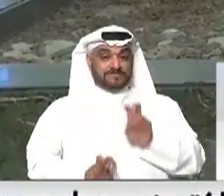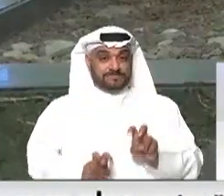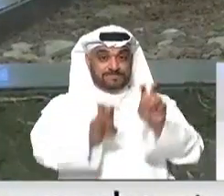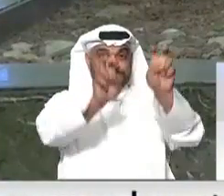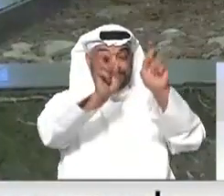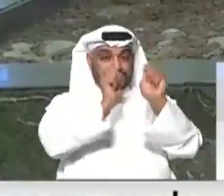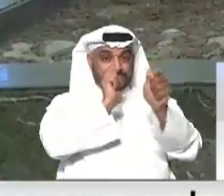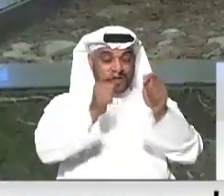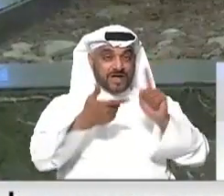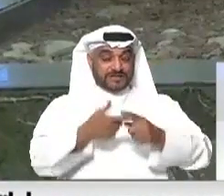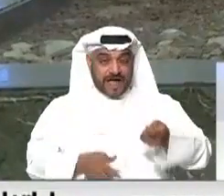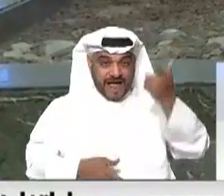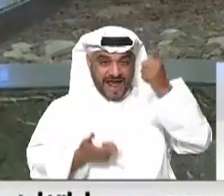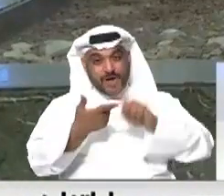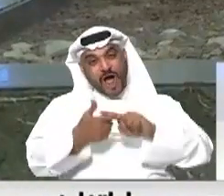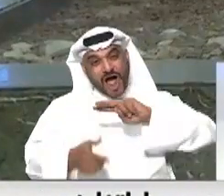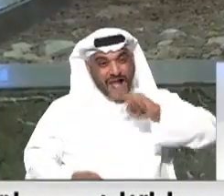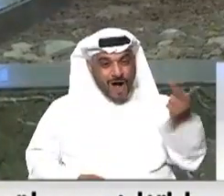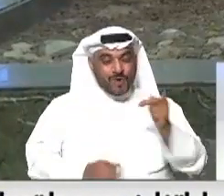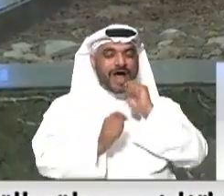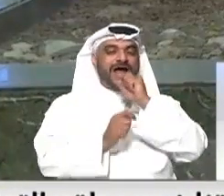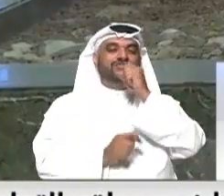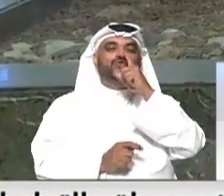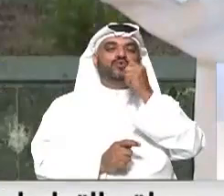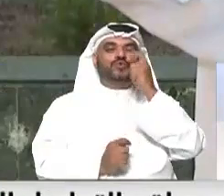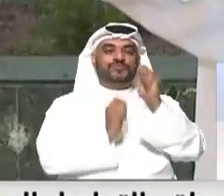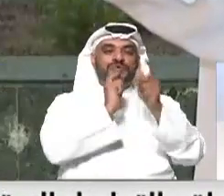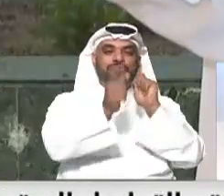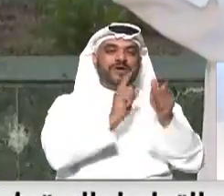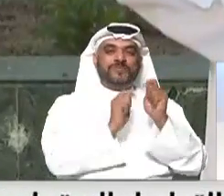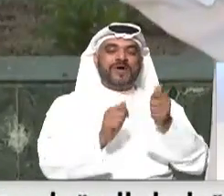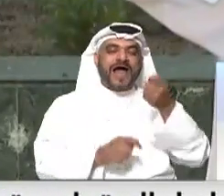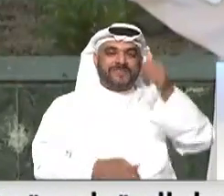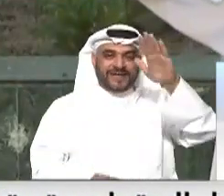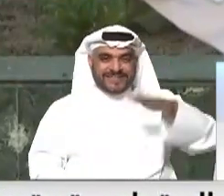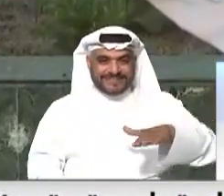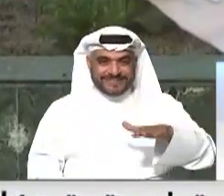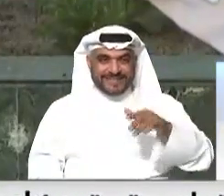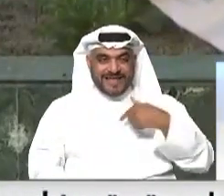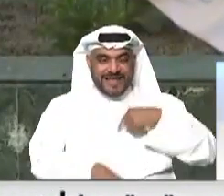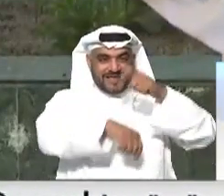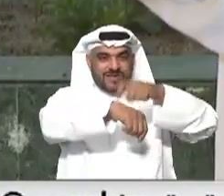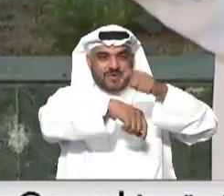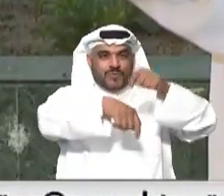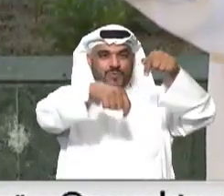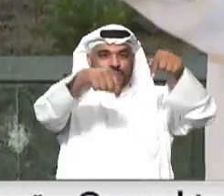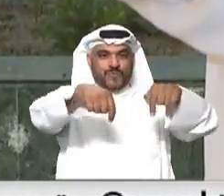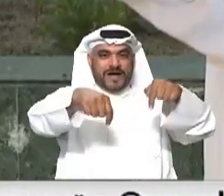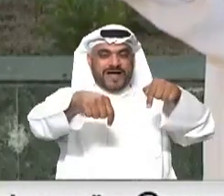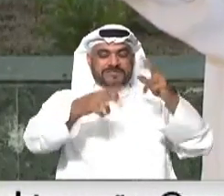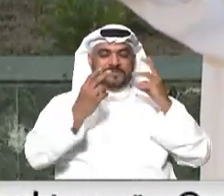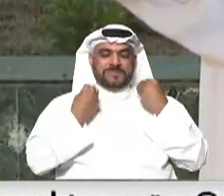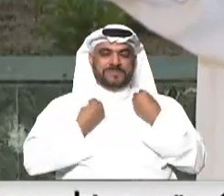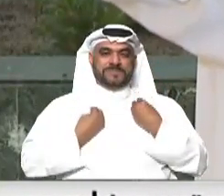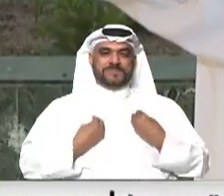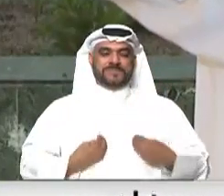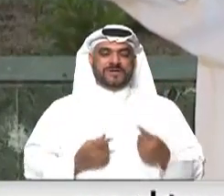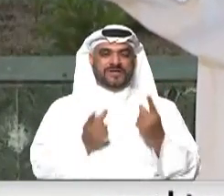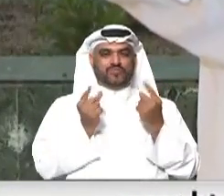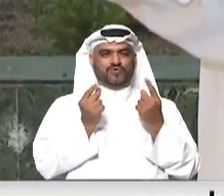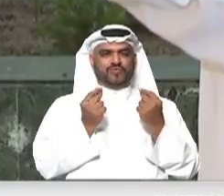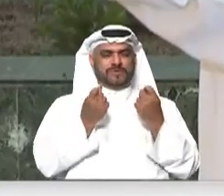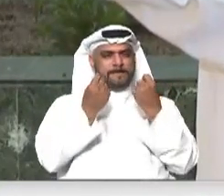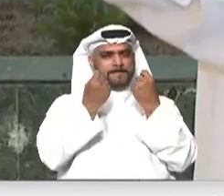أخرى، أماكن ترفيهية. لابد أن نكون هنا في هذا الوقت الآن، العيش في المجمعات التجارية